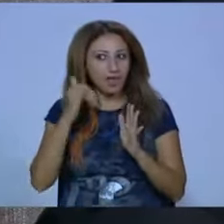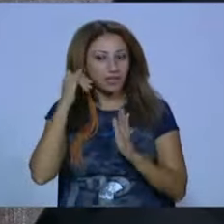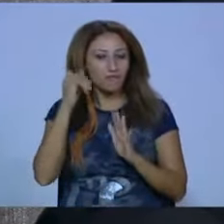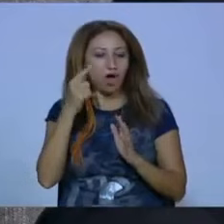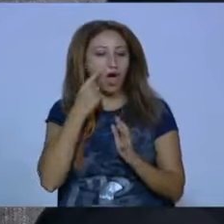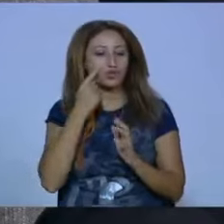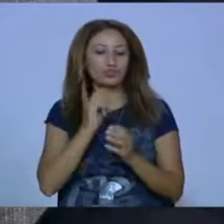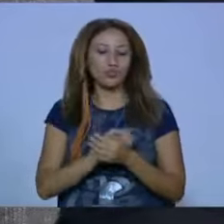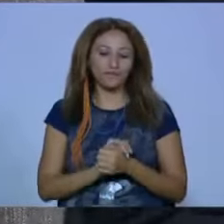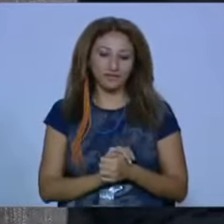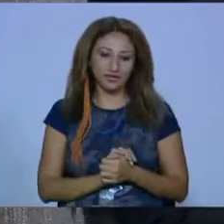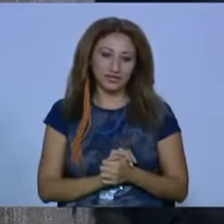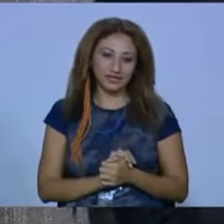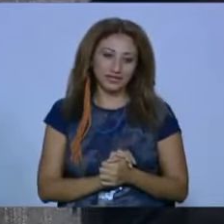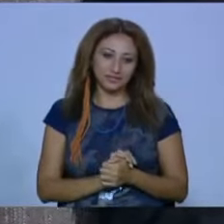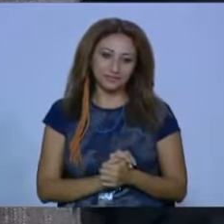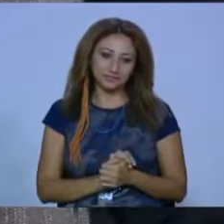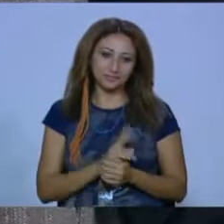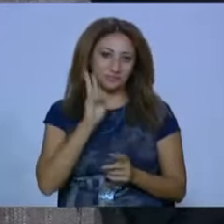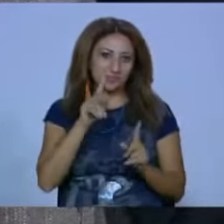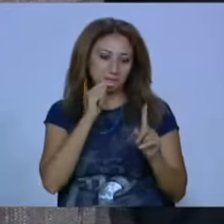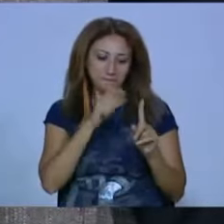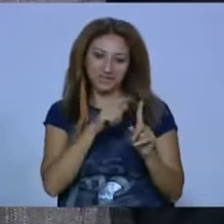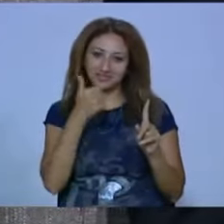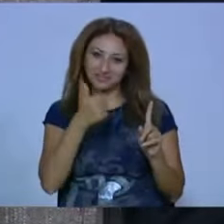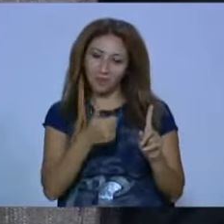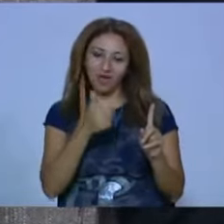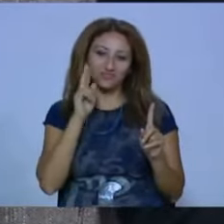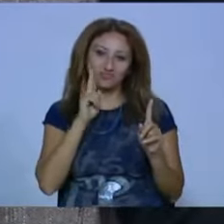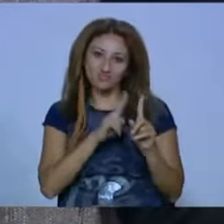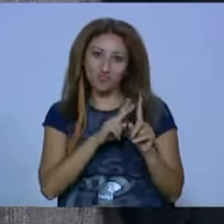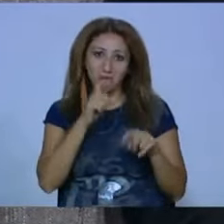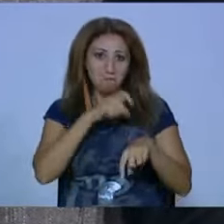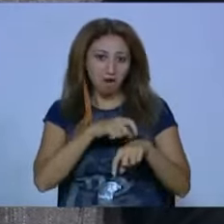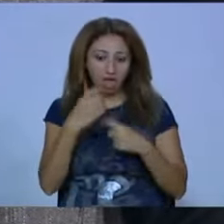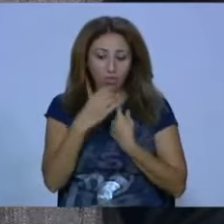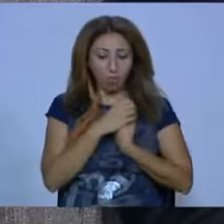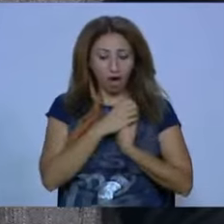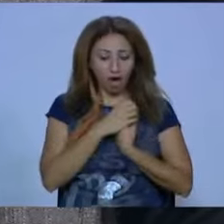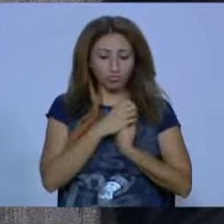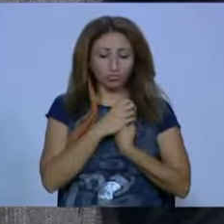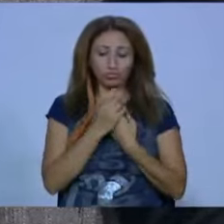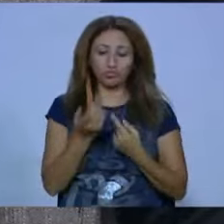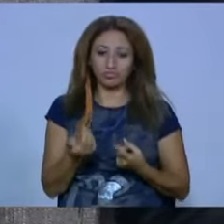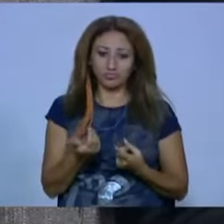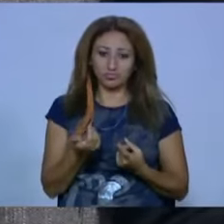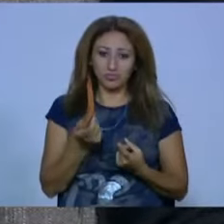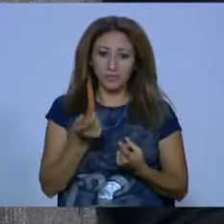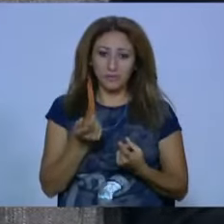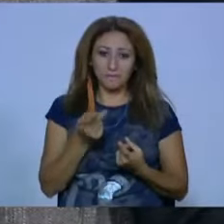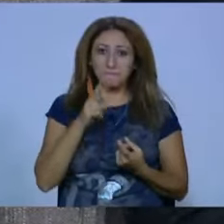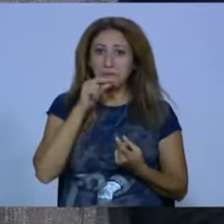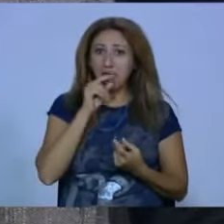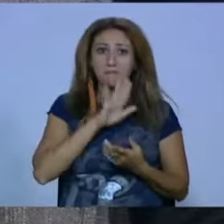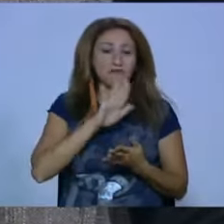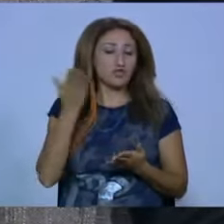إن شاء الله رب إن شاء الله بإذن الله عندنا نموذج جميل حبيت أقدمه النهاردة رغم مرض التوحد اللي هي مصابة بيه اللي بيخليها عاجزة